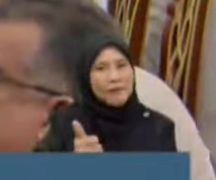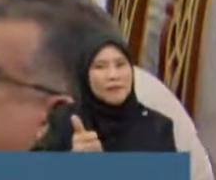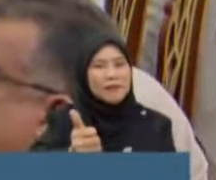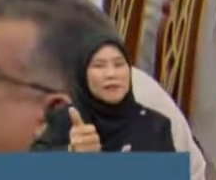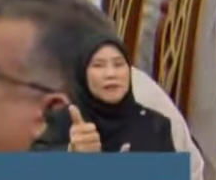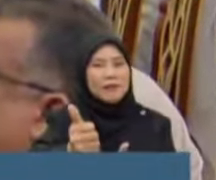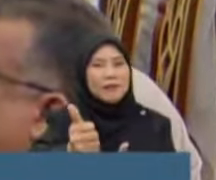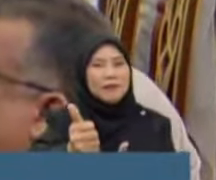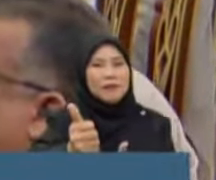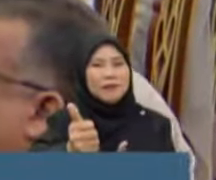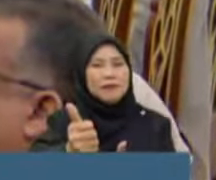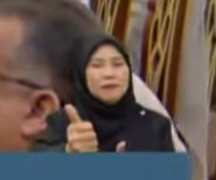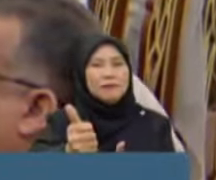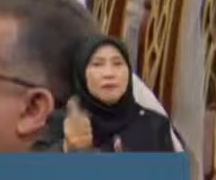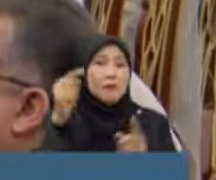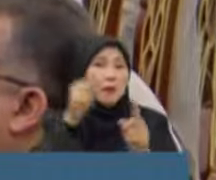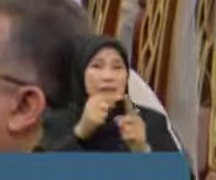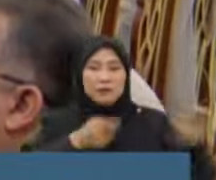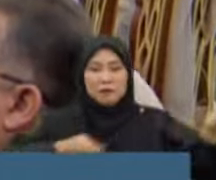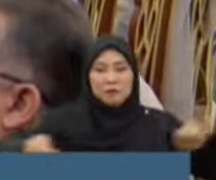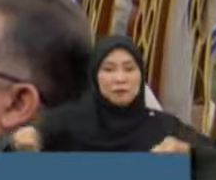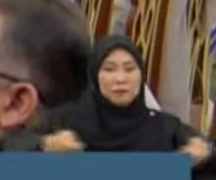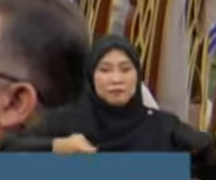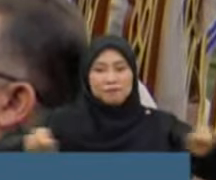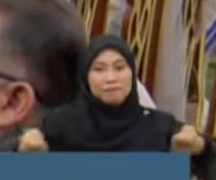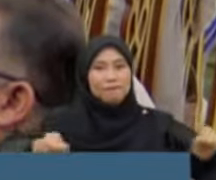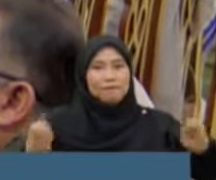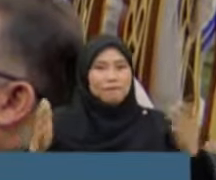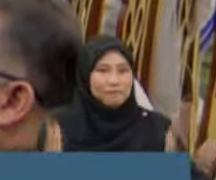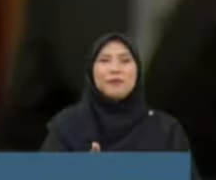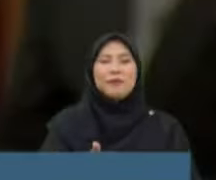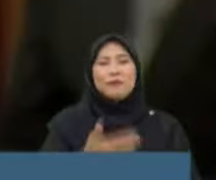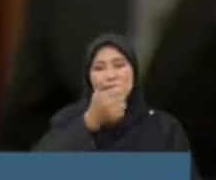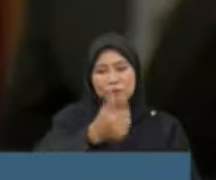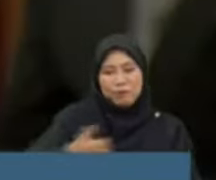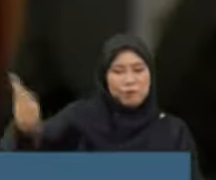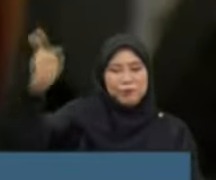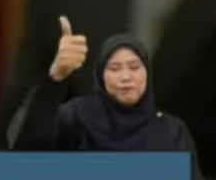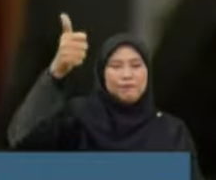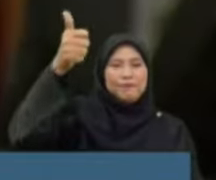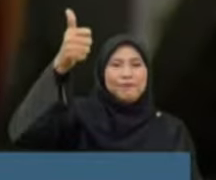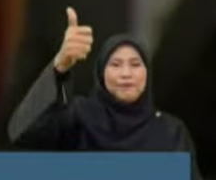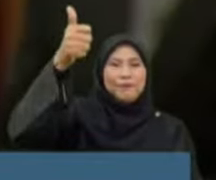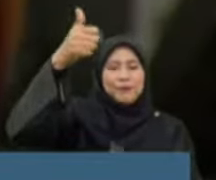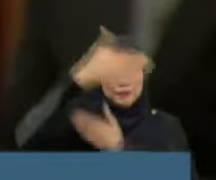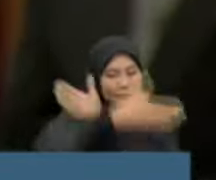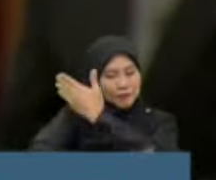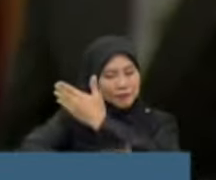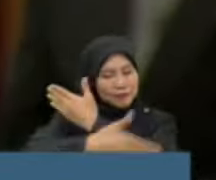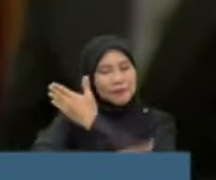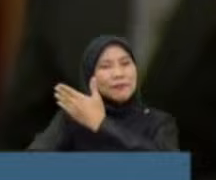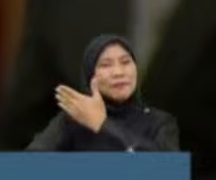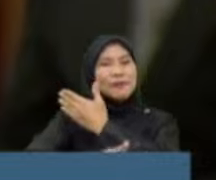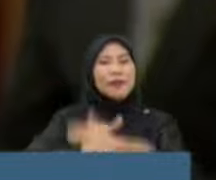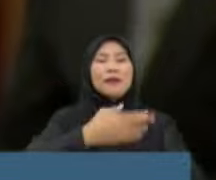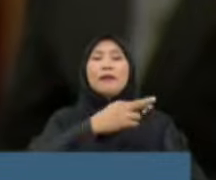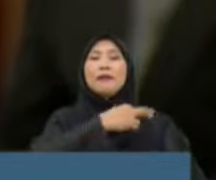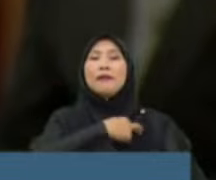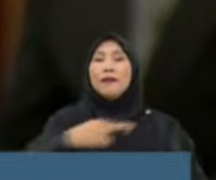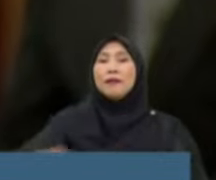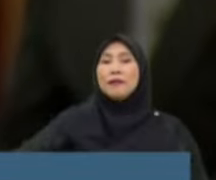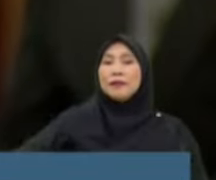Kepada pemerintah, jaga tingkah laku. Sesungguhnya sebagai raja berperlembagaan,